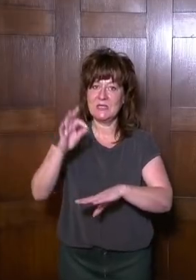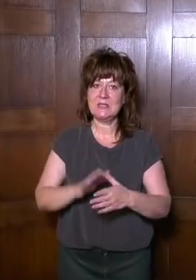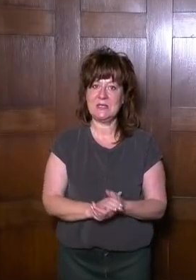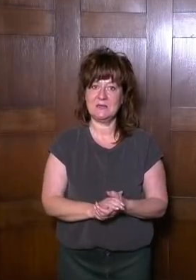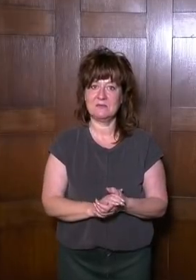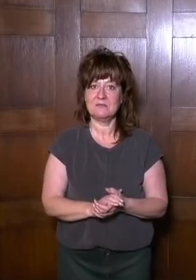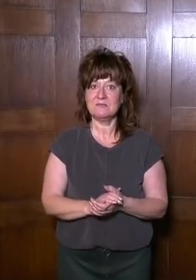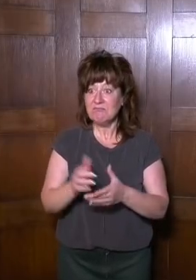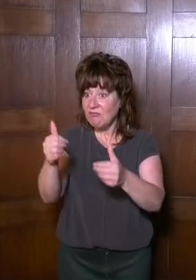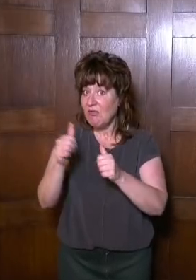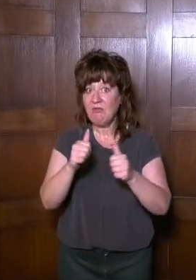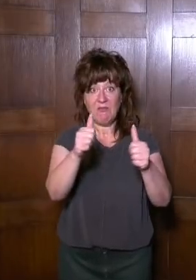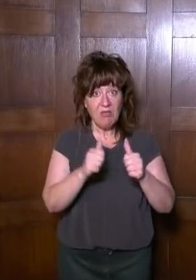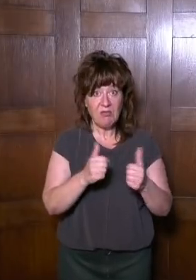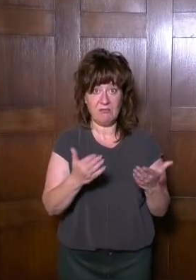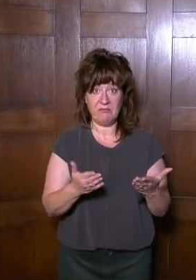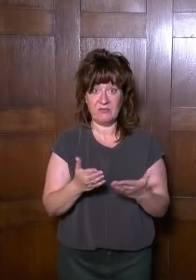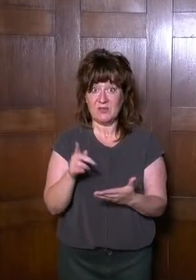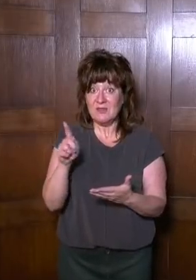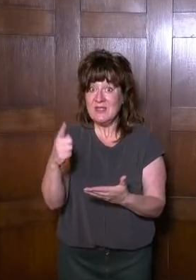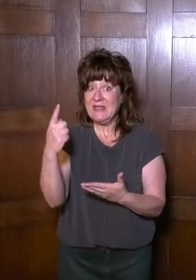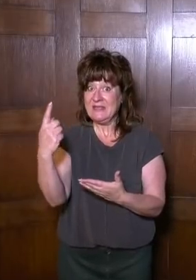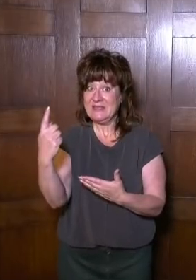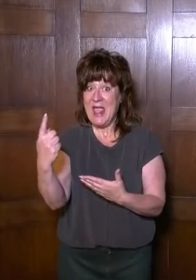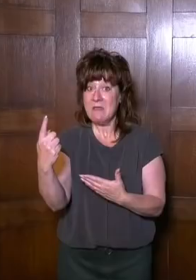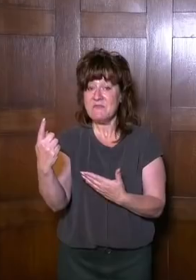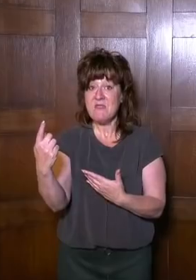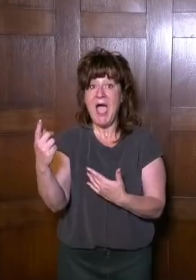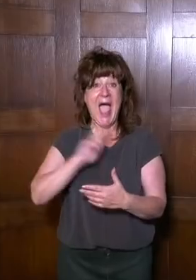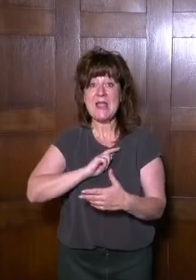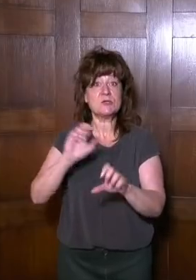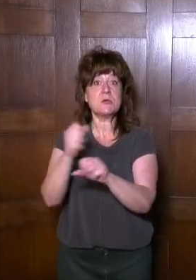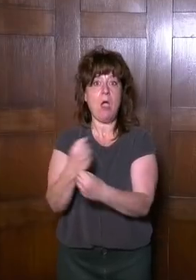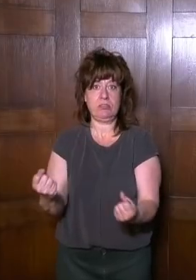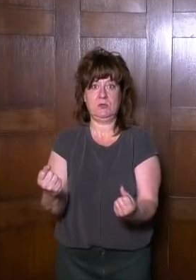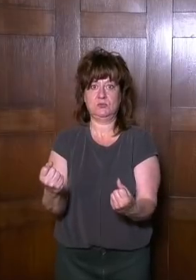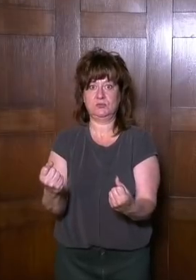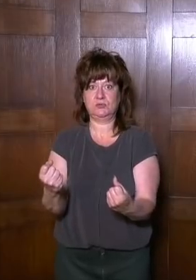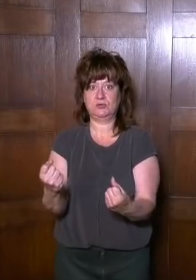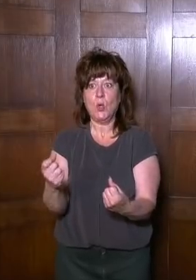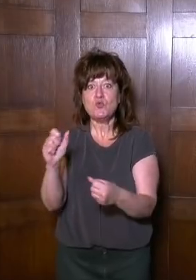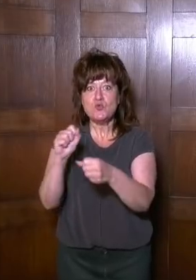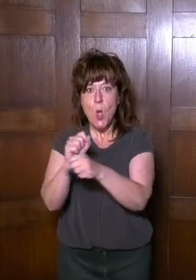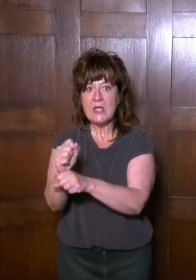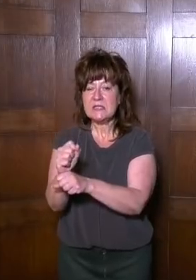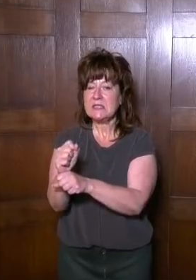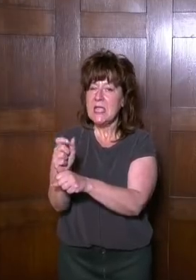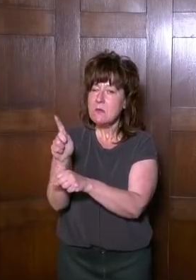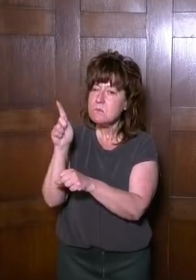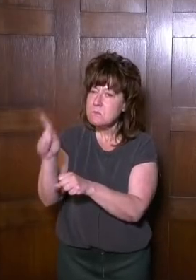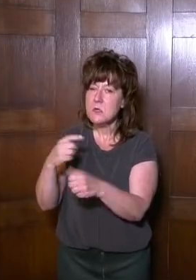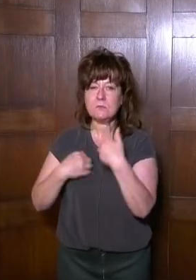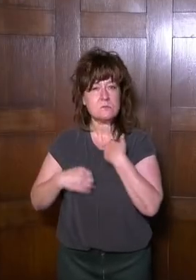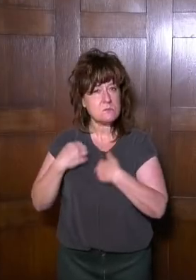wirklich als theoretisch als Laien zu uns gekommen sind und sich massiv eingesetzt haben,